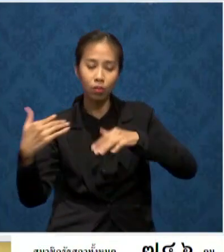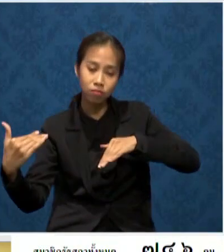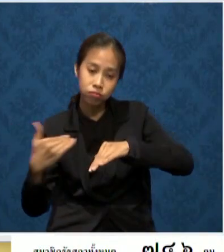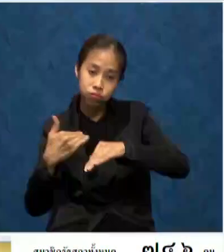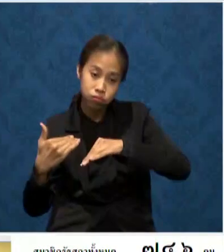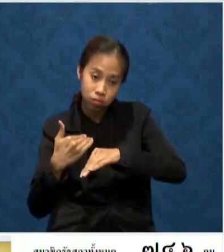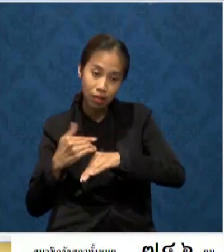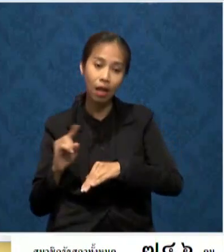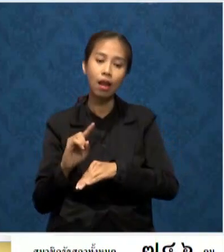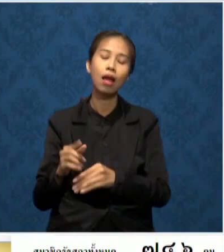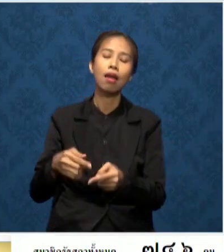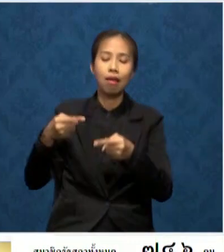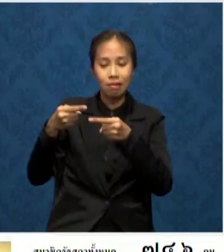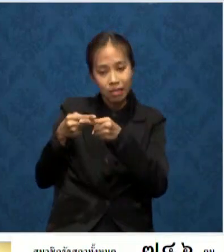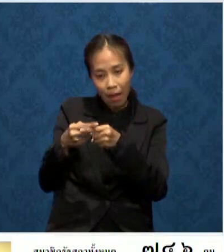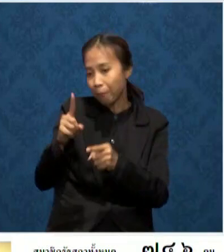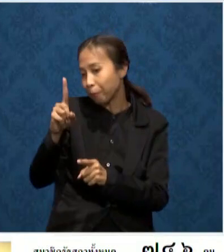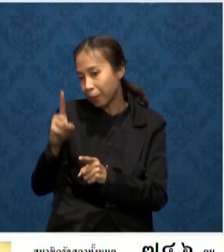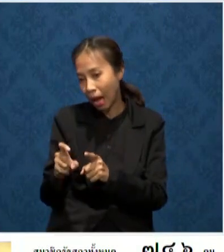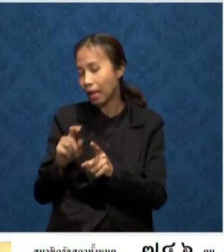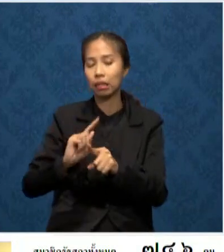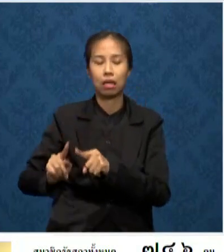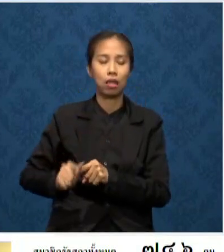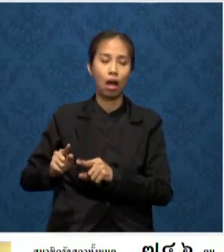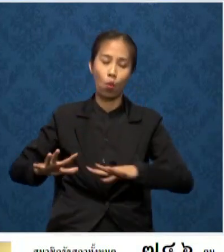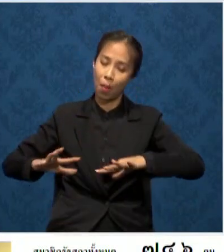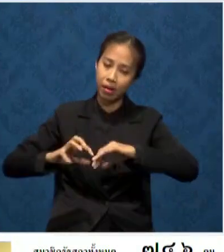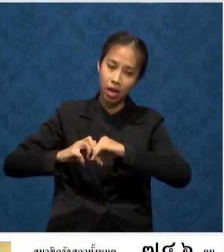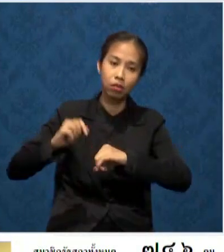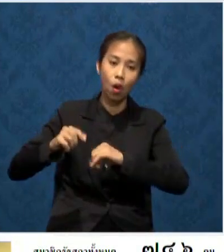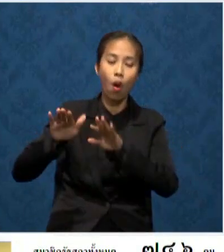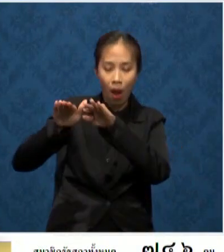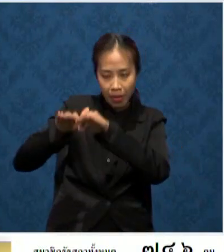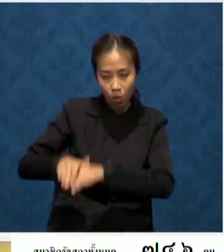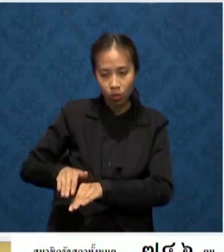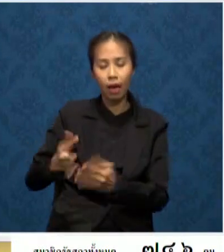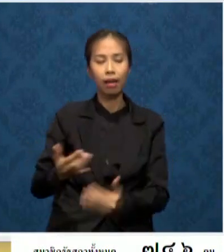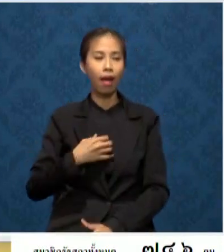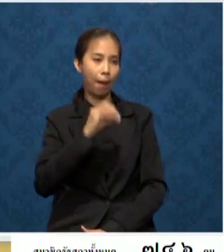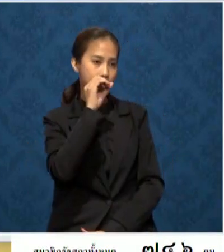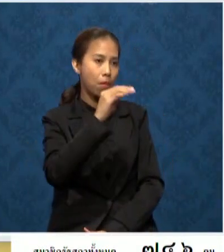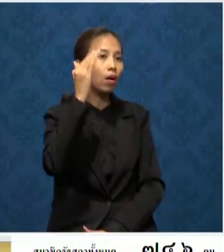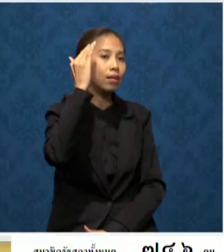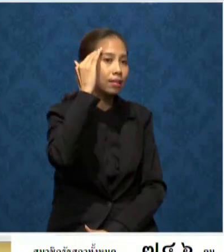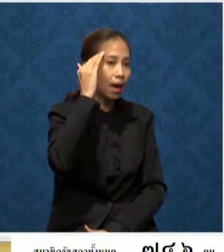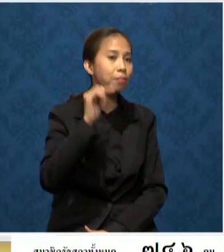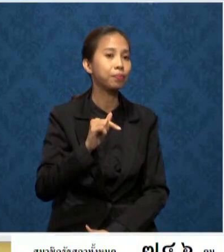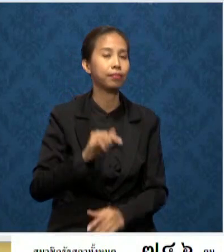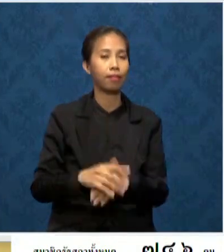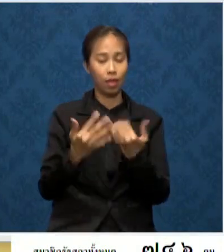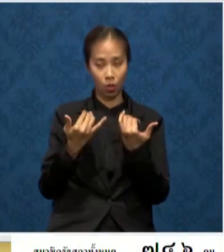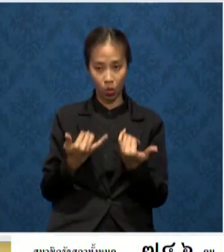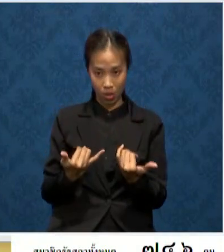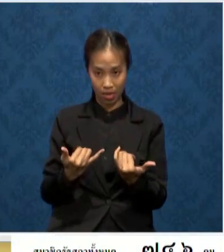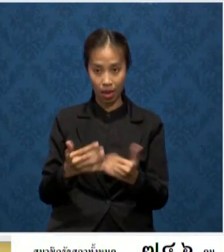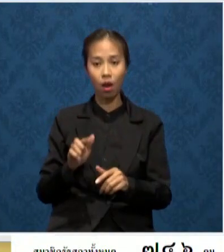การลดอัตราเจ็บป่วยและการสวชวก่อนวัยอังควรผมก็อยากจะนํา leanให้ท่านได้รบทราพว่าการเสียช